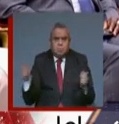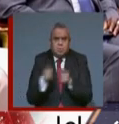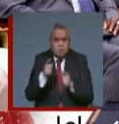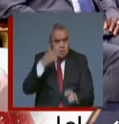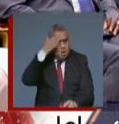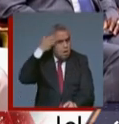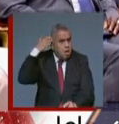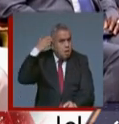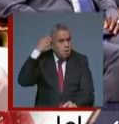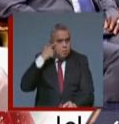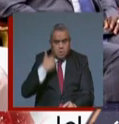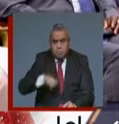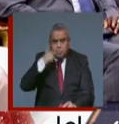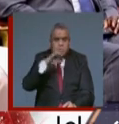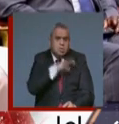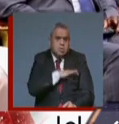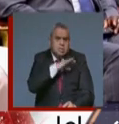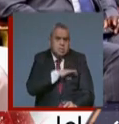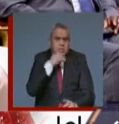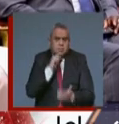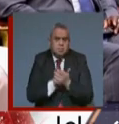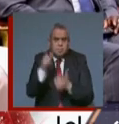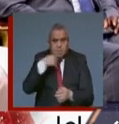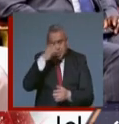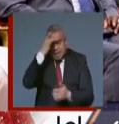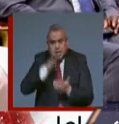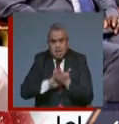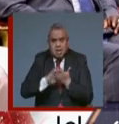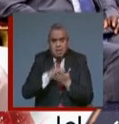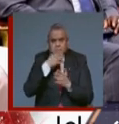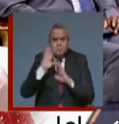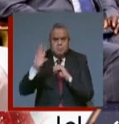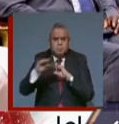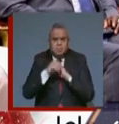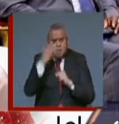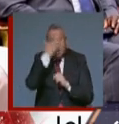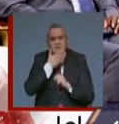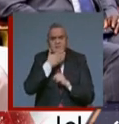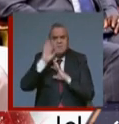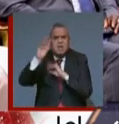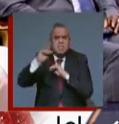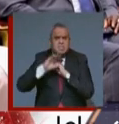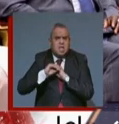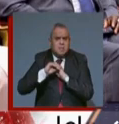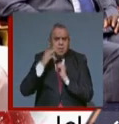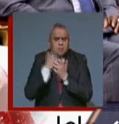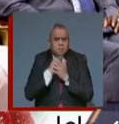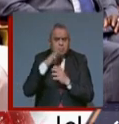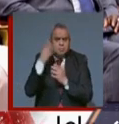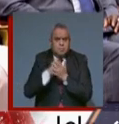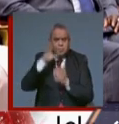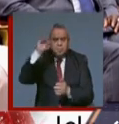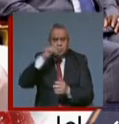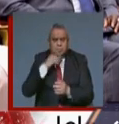مصر لوحدها بتتكلم 150 مليون نسمة، ان انت حضرتك تقدر تصرف عليهم صحة او تقدر تكلف الصحة